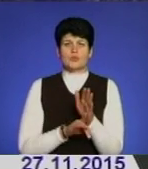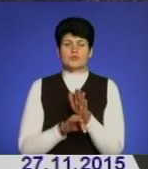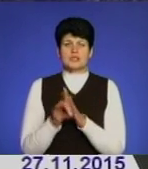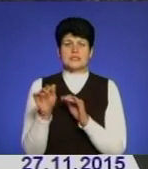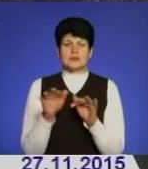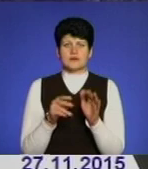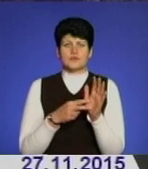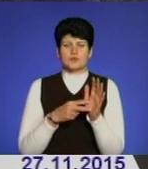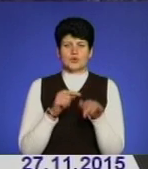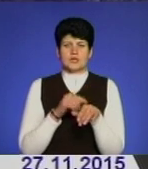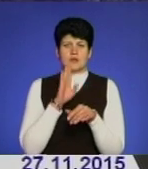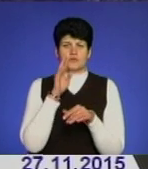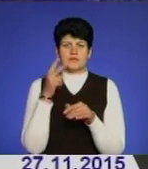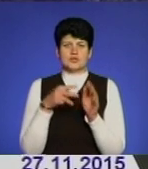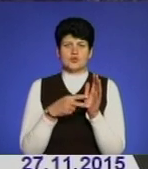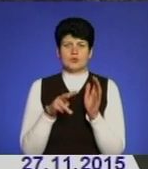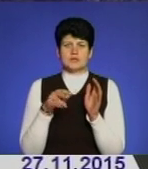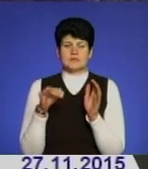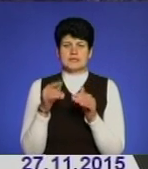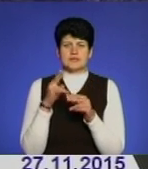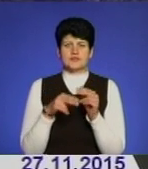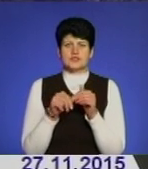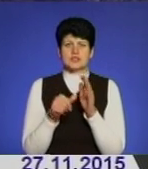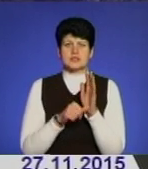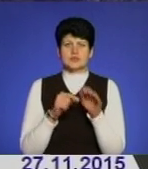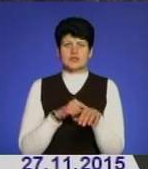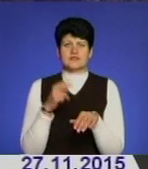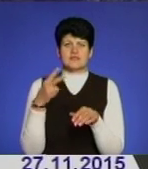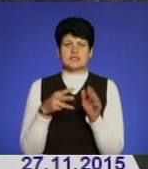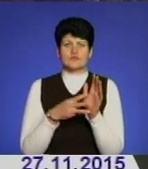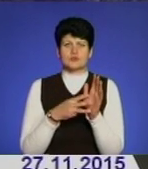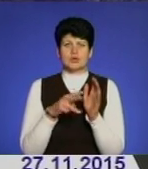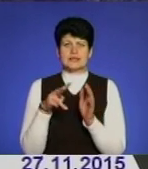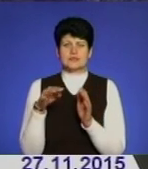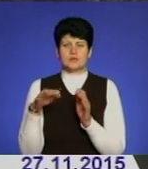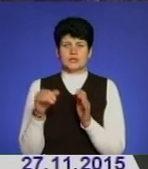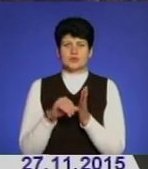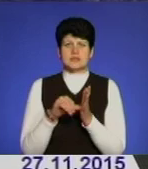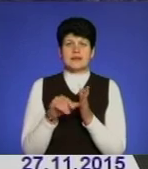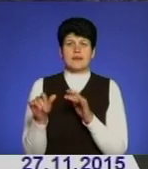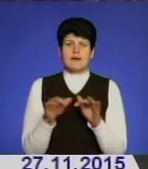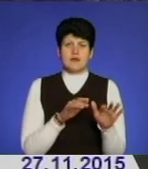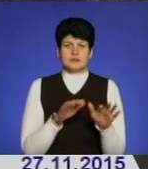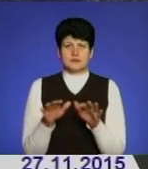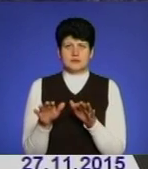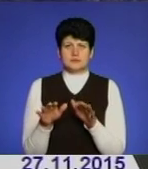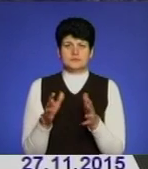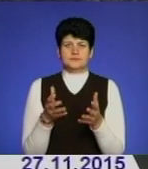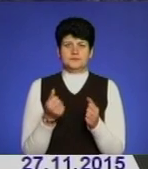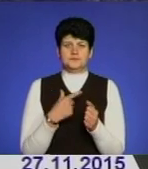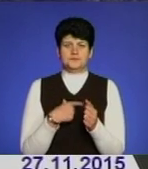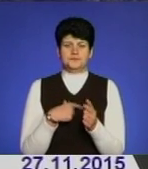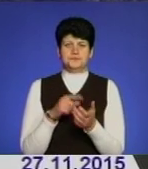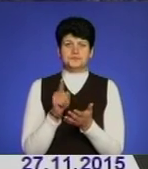ранку 27 листопада і завершиться о 16 годині 28 листопада. Учасники акції беруть на себе